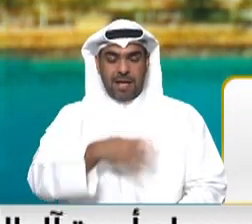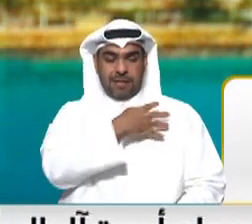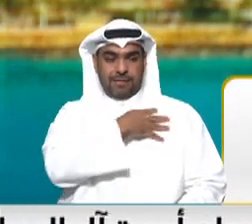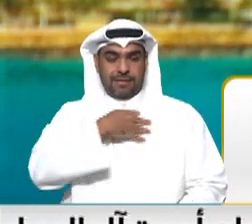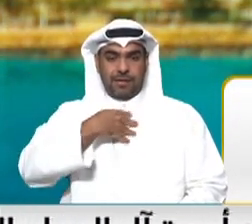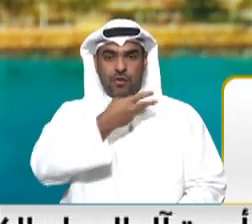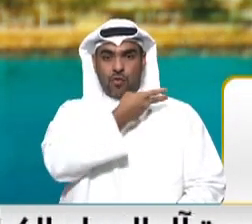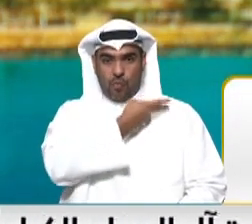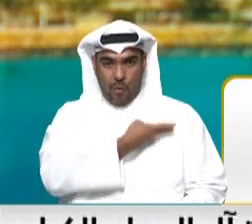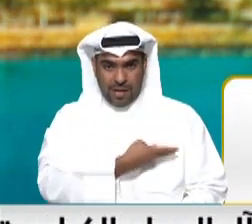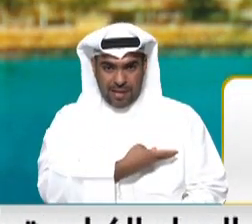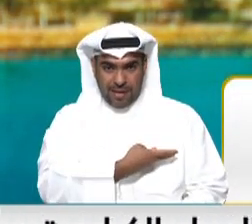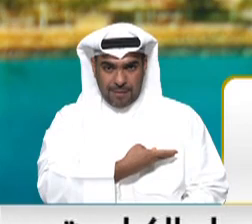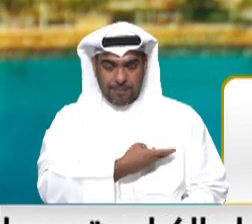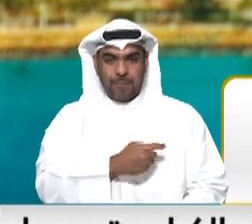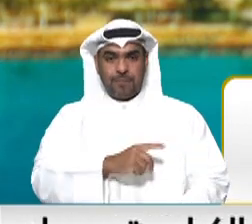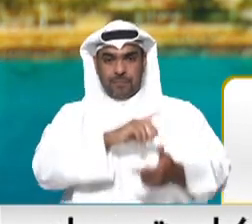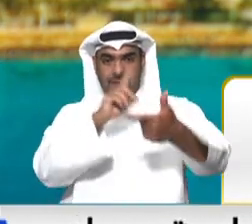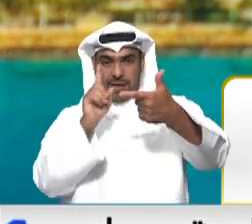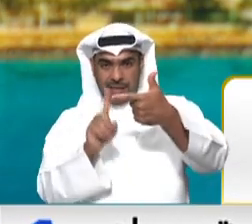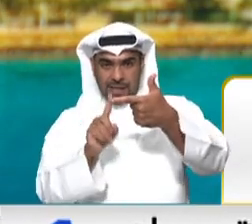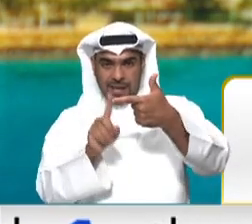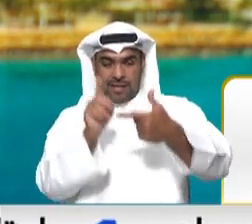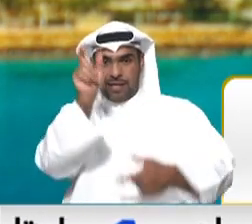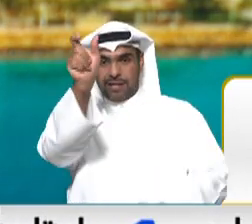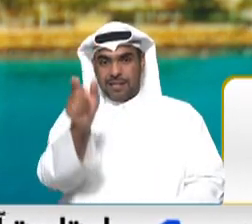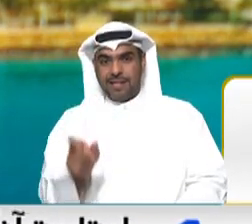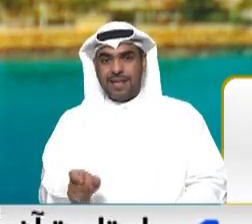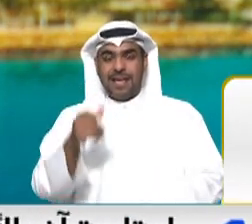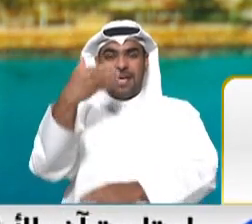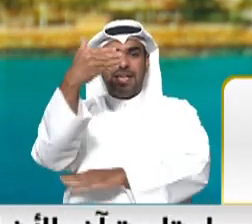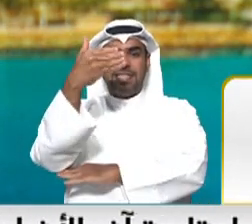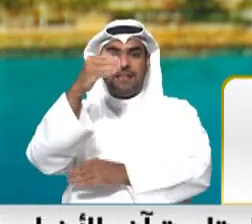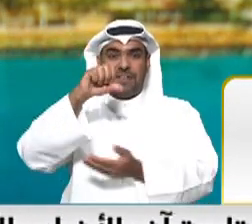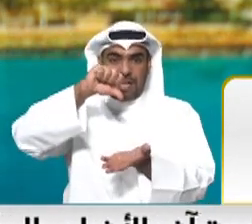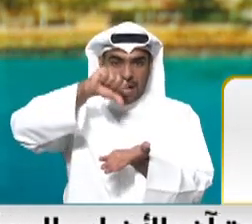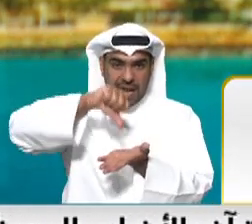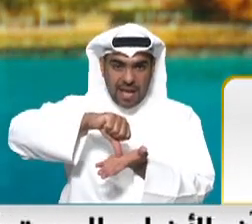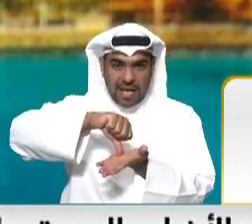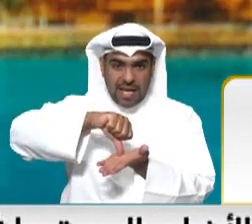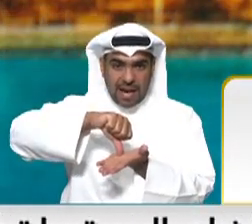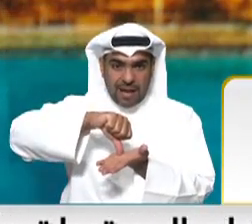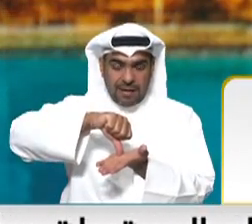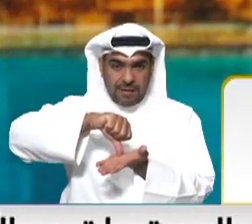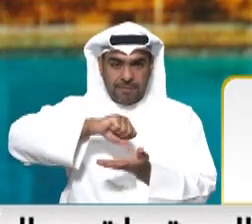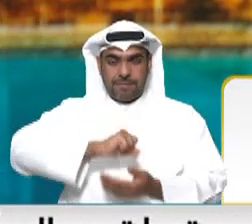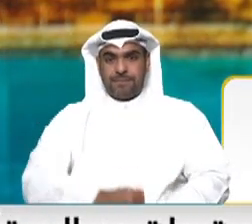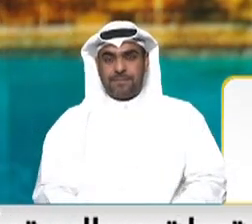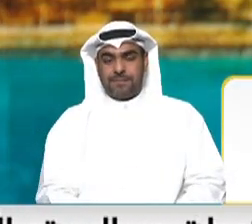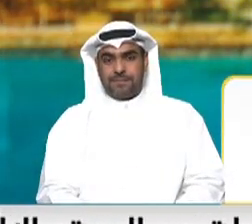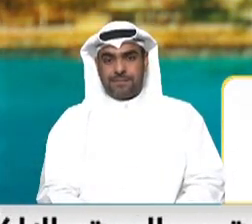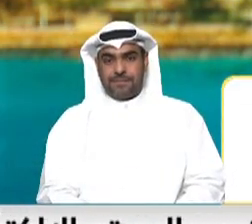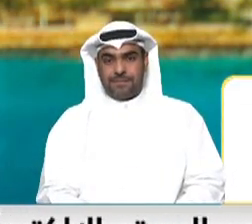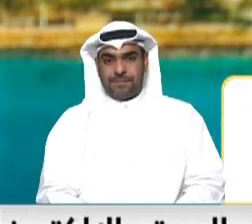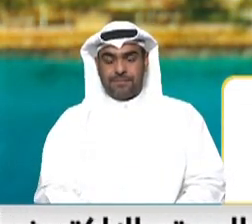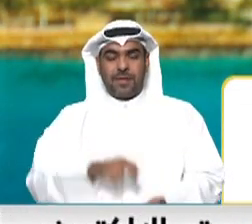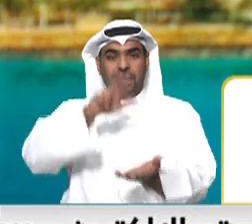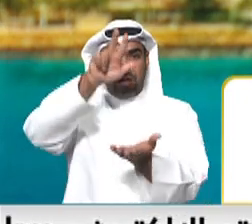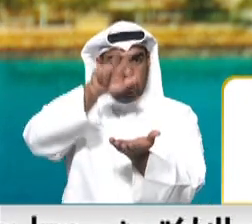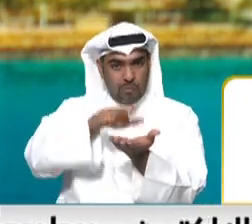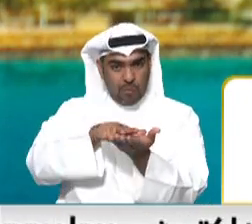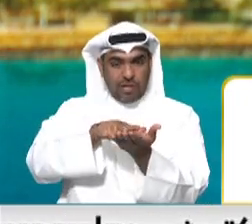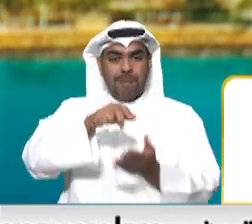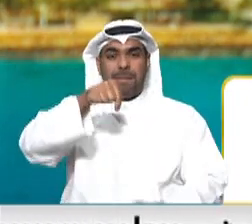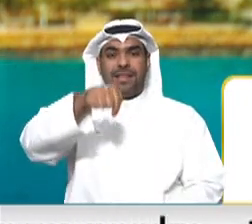هاريم وسعاده سفير الجمهوريه الاسلاميه الايرانيه محمد توتنجي المعتمدين لدى